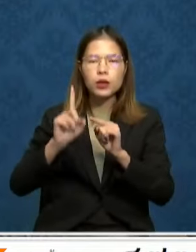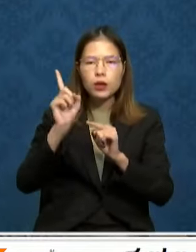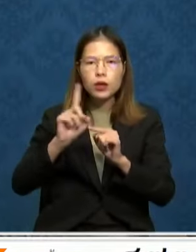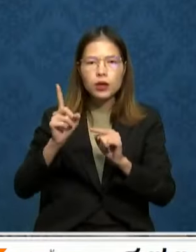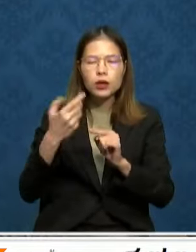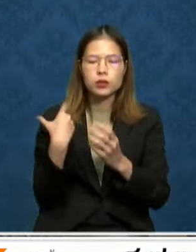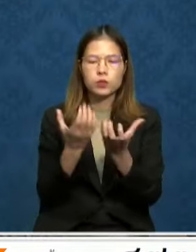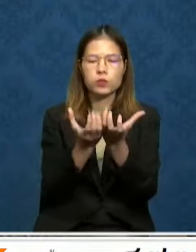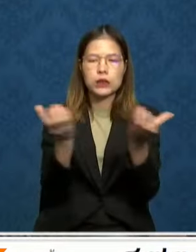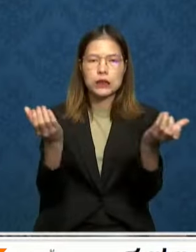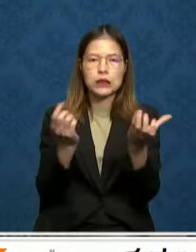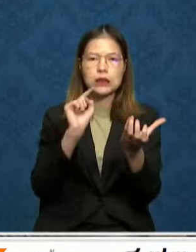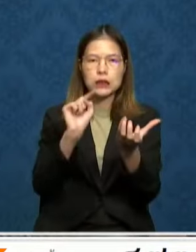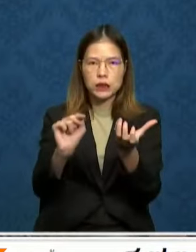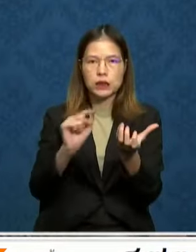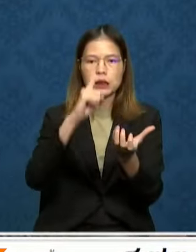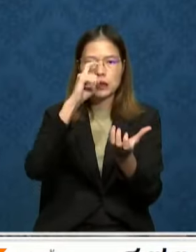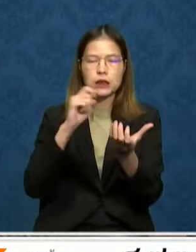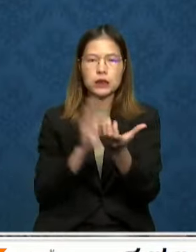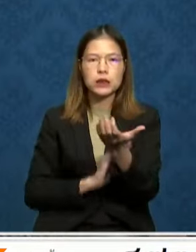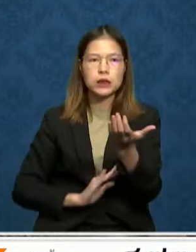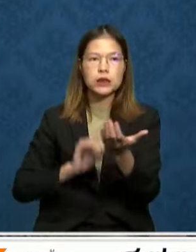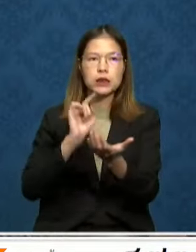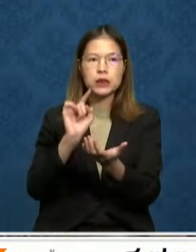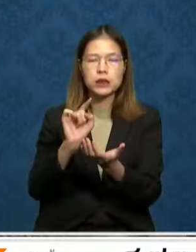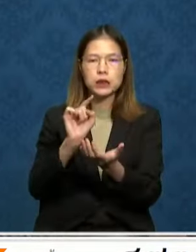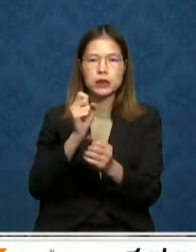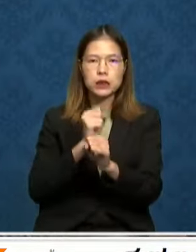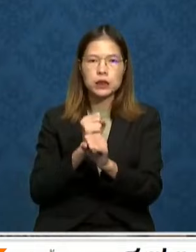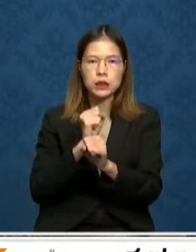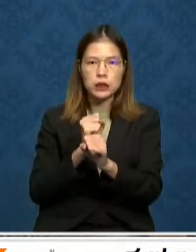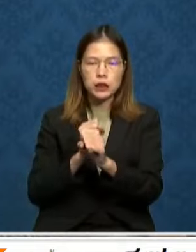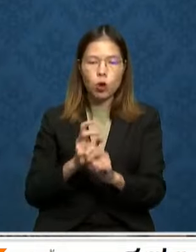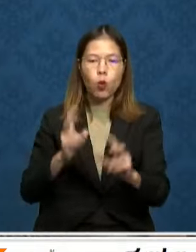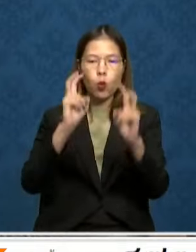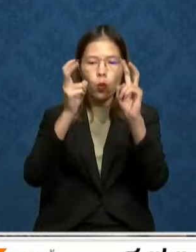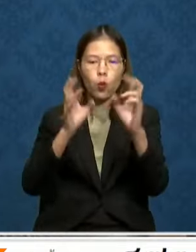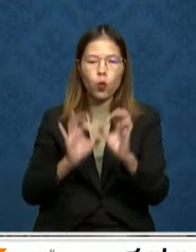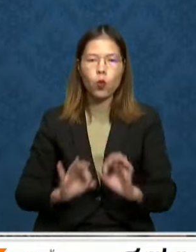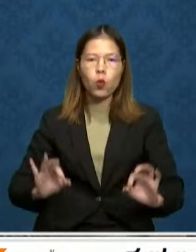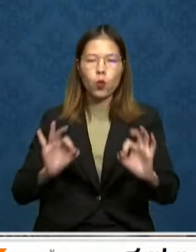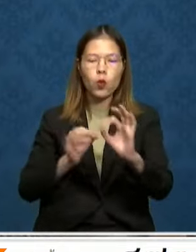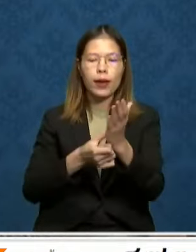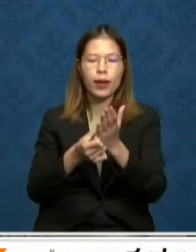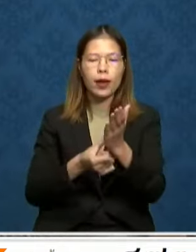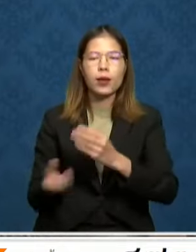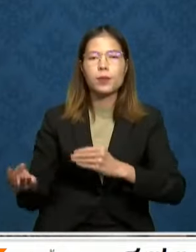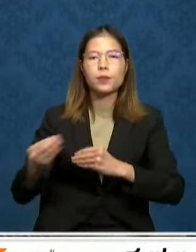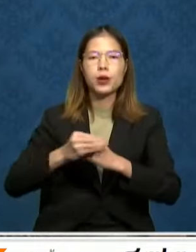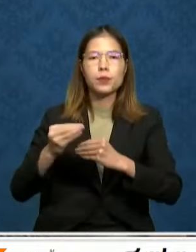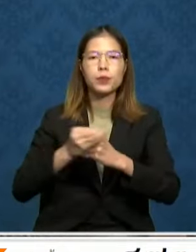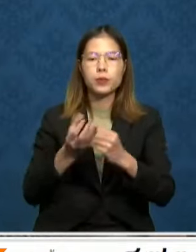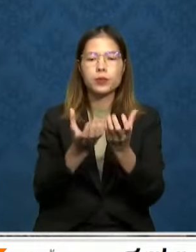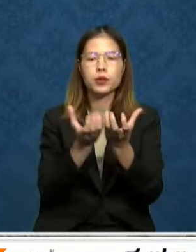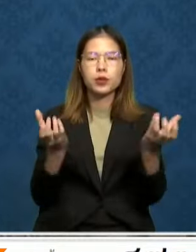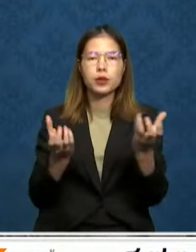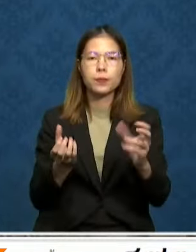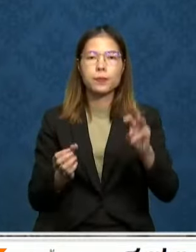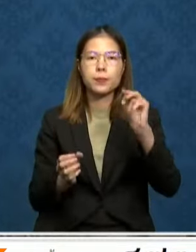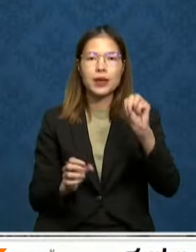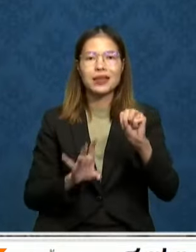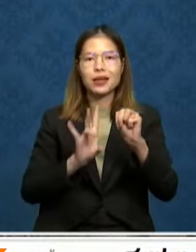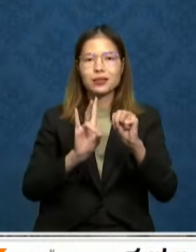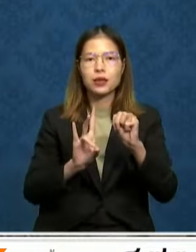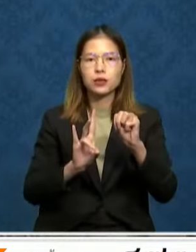รัฐธรรมนูญแห่งราชอาณาจักรไทยและเป็นเรื่องที่เกี่ยวกับการแก้ไขเพิ่มเติมรัฐธรรมนูญตามมาตรา